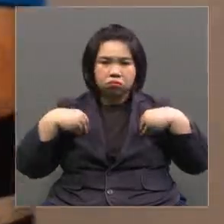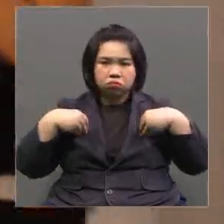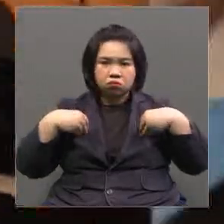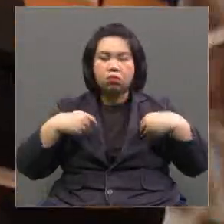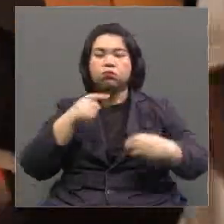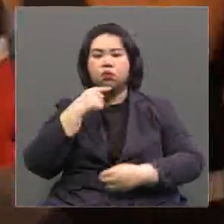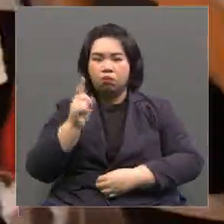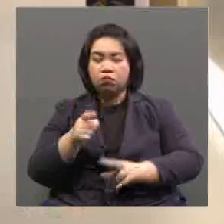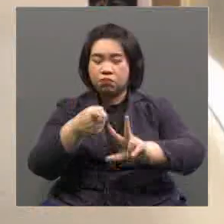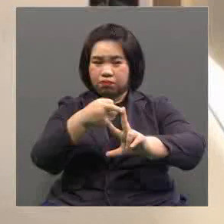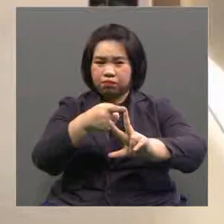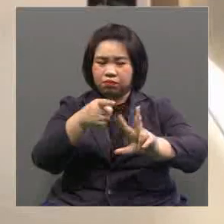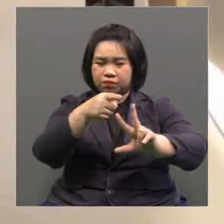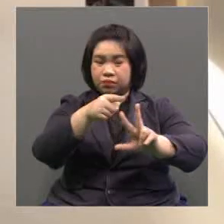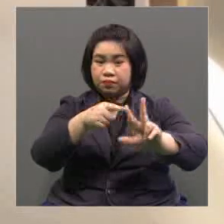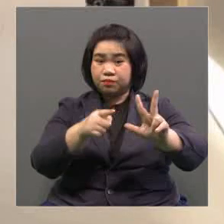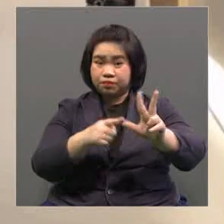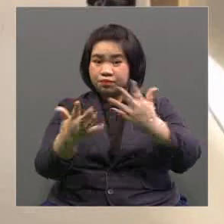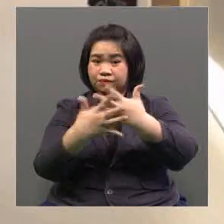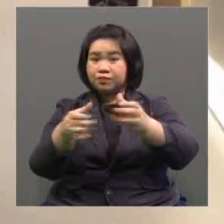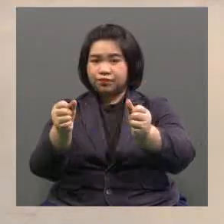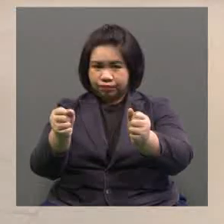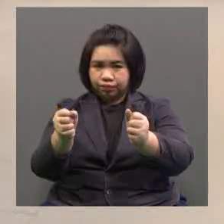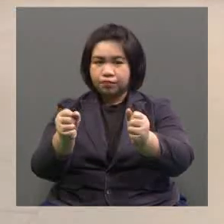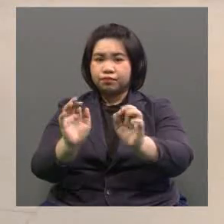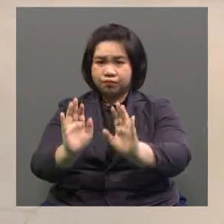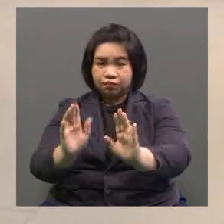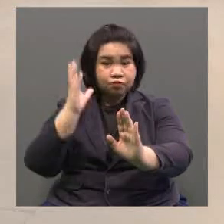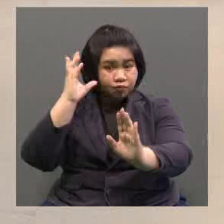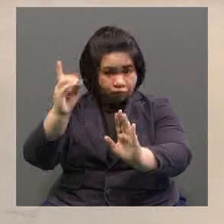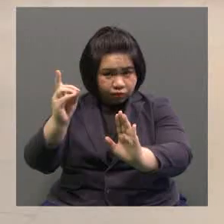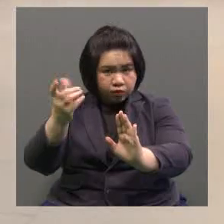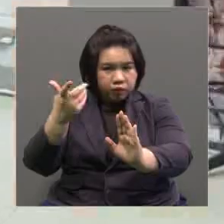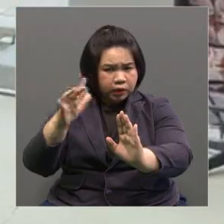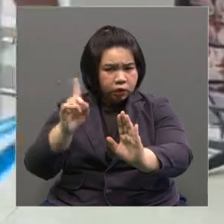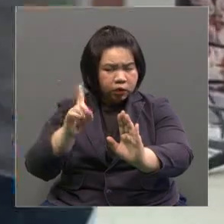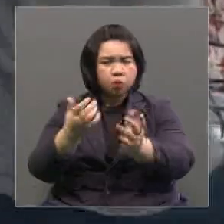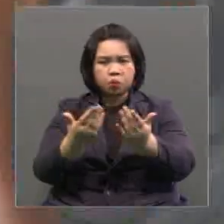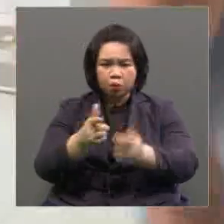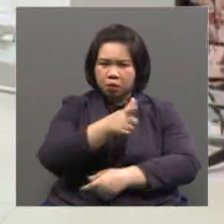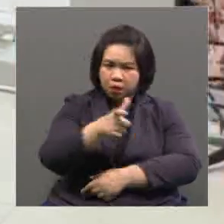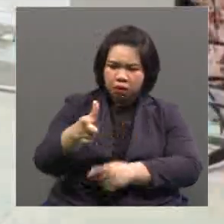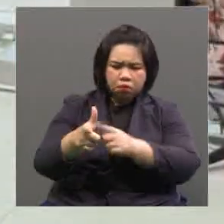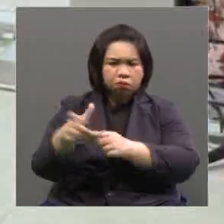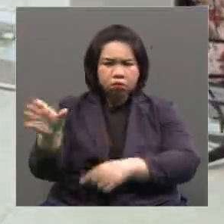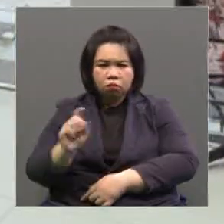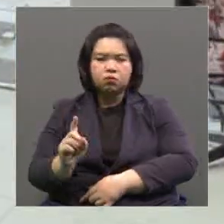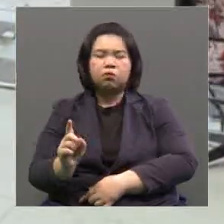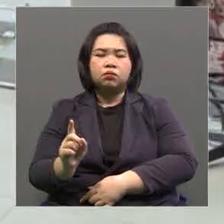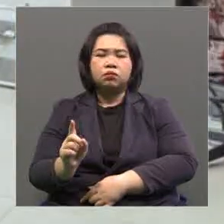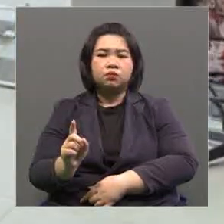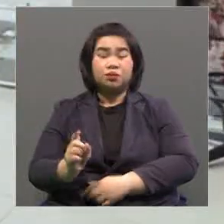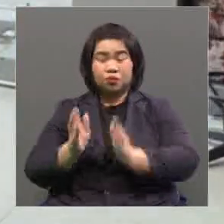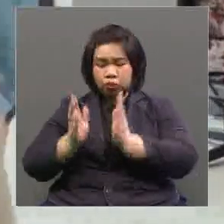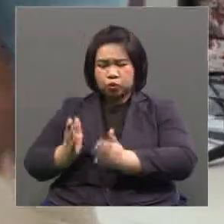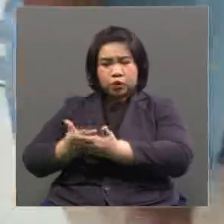ต้นก็จะมีการฝากขังทั้ง 3คนในวันพรุ่งนี้และในวันนี้ครับจะมีการขยายผลเรื่องอาวุธปืนว่ามาจากไหนแล้ว